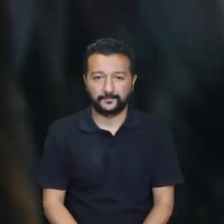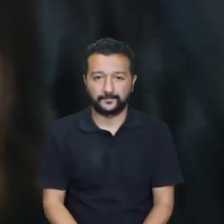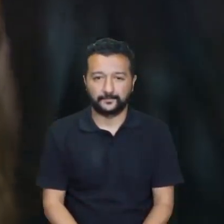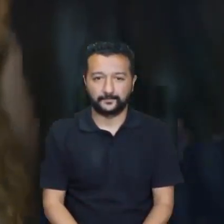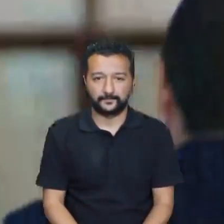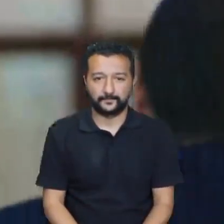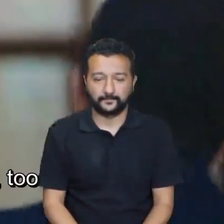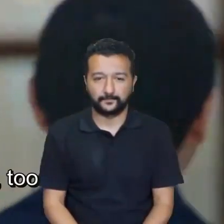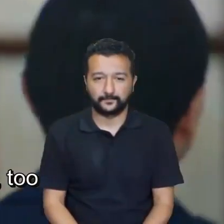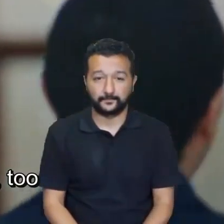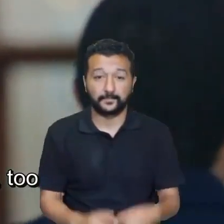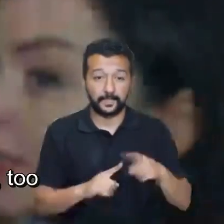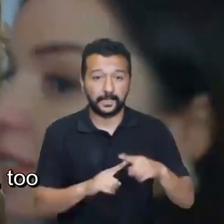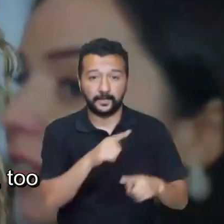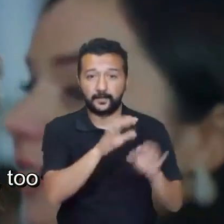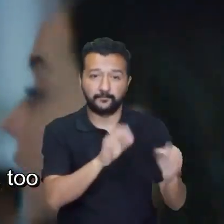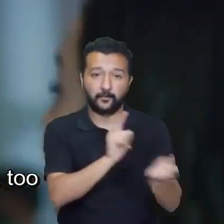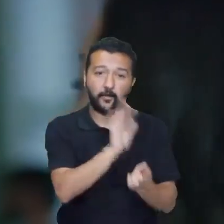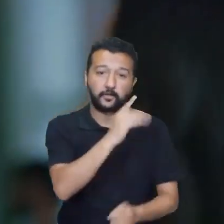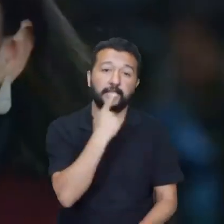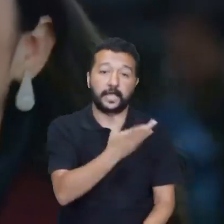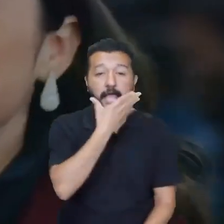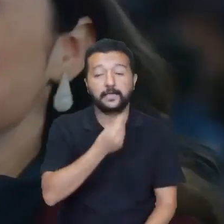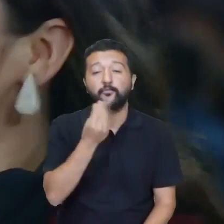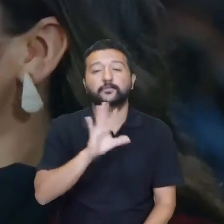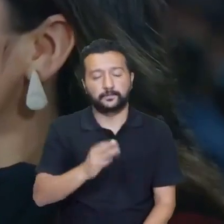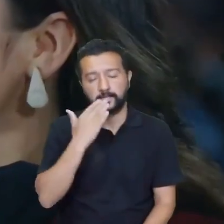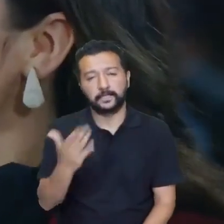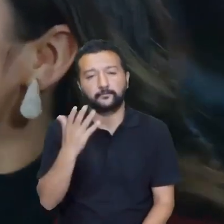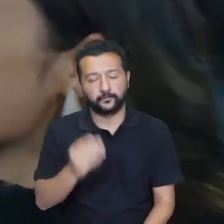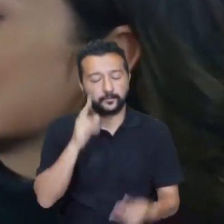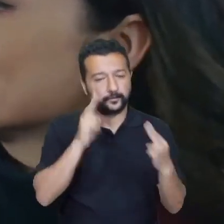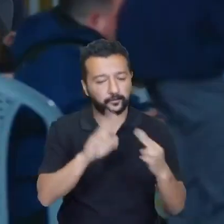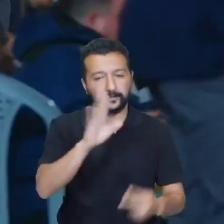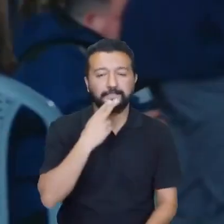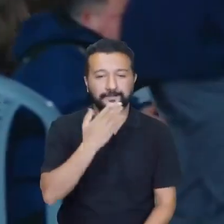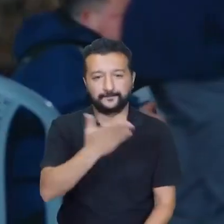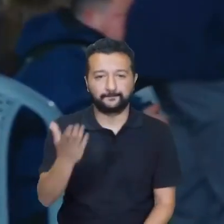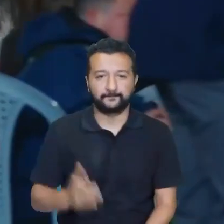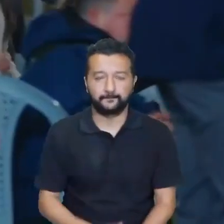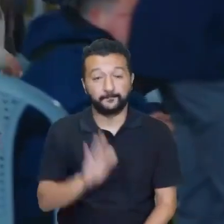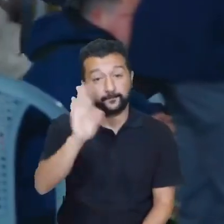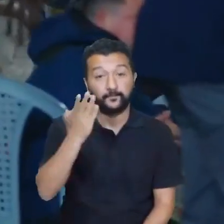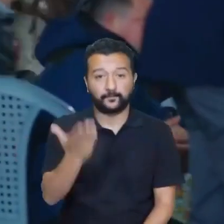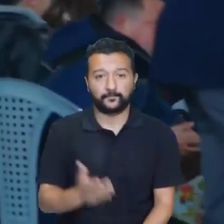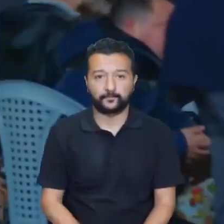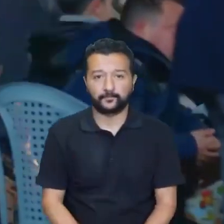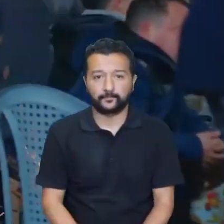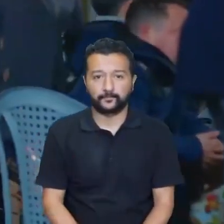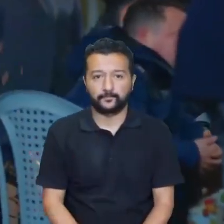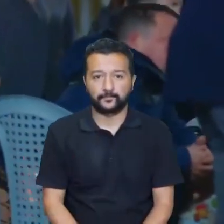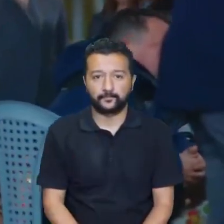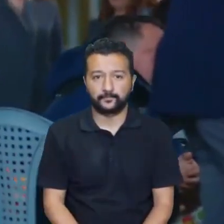Öpüşüp vedalaştılar. Tara da bir hoşça kal da hep olmasın. Tamam derim. Görüşürüz kızlar. Güle güle. Bay bay.